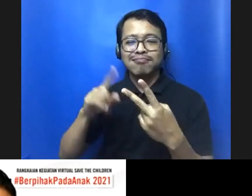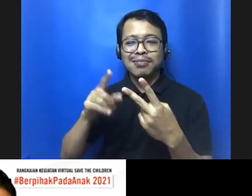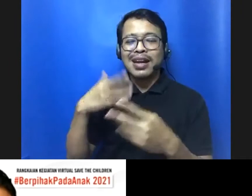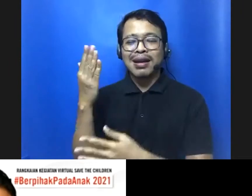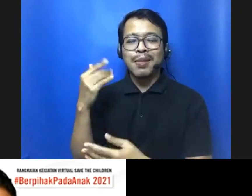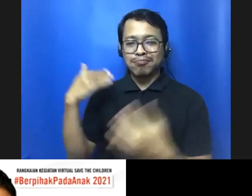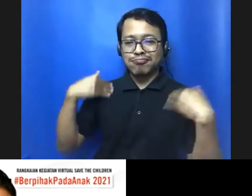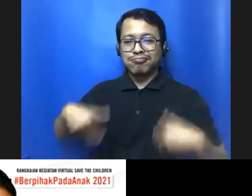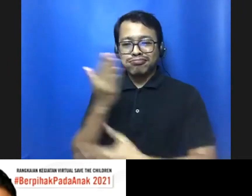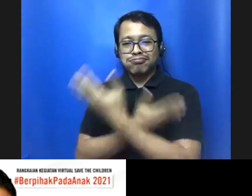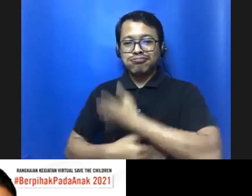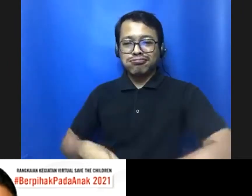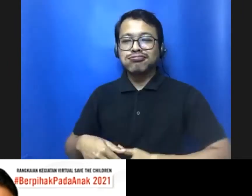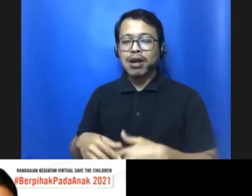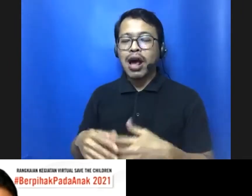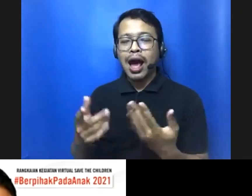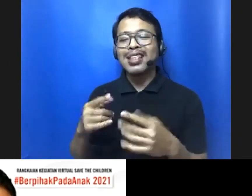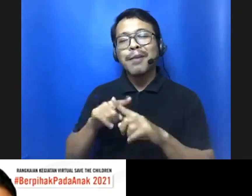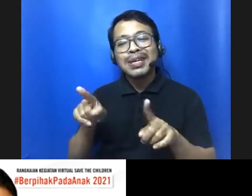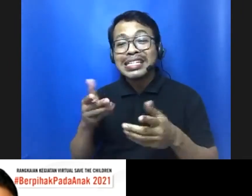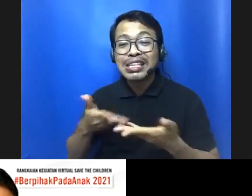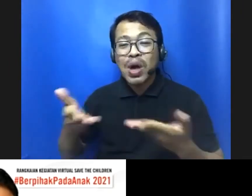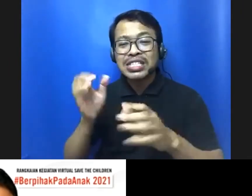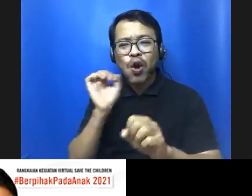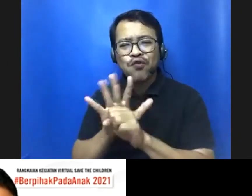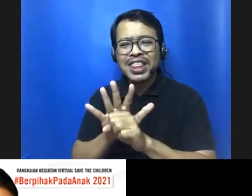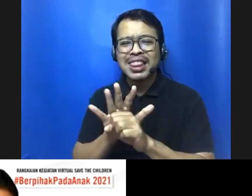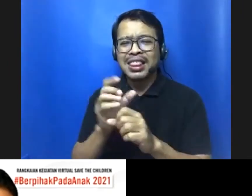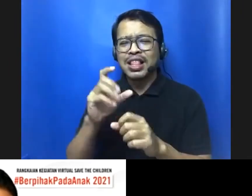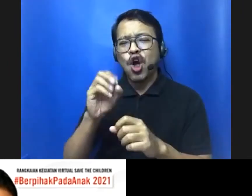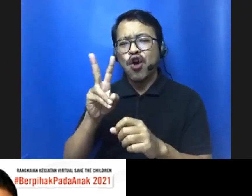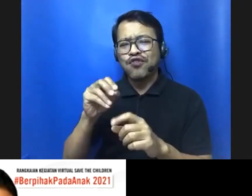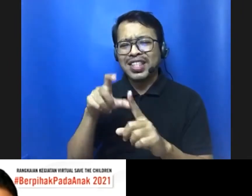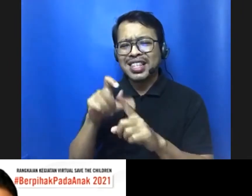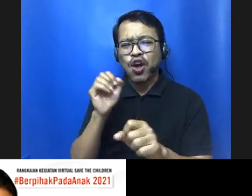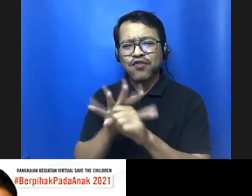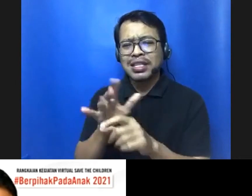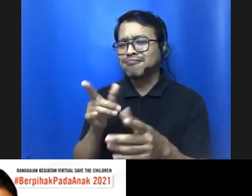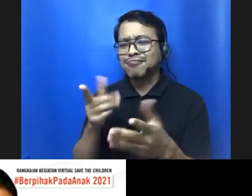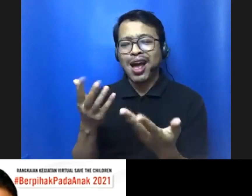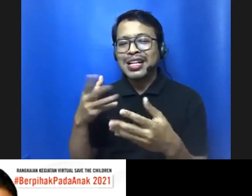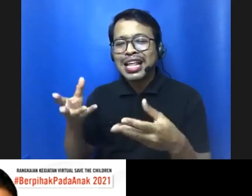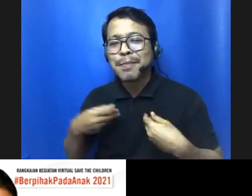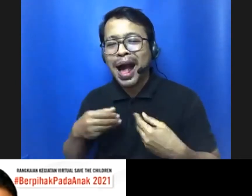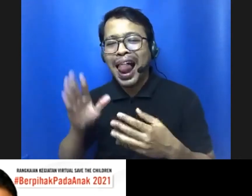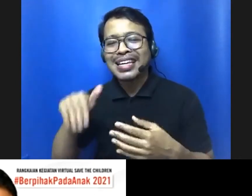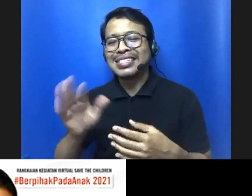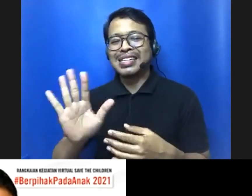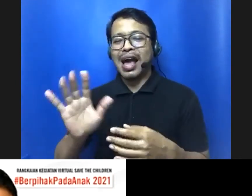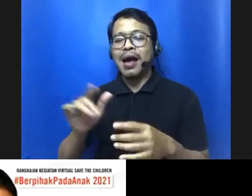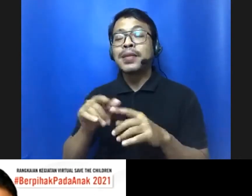harus kami tidak menerima dulu dari luar. Kalau untuk Botanina sendiri itu kami ada karyawan ada